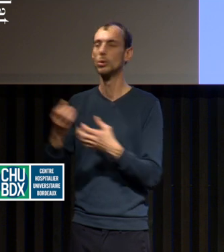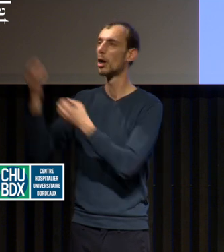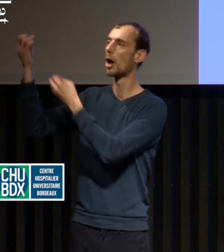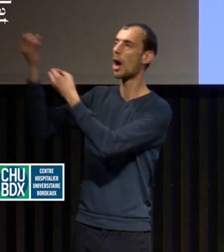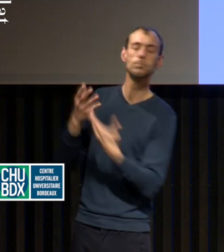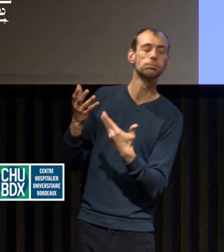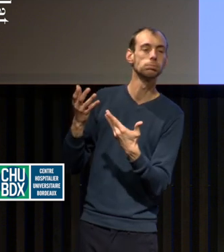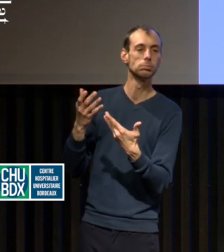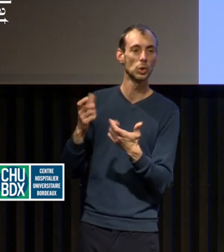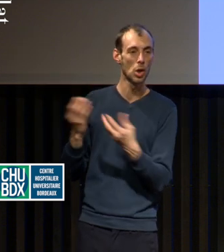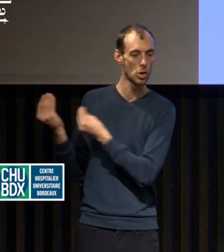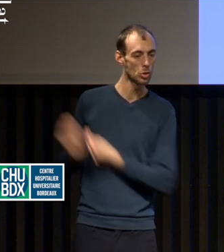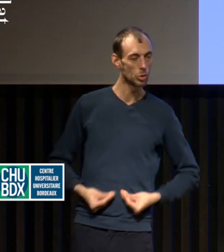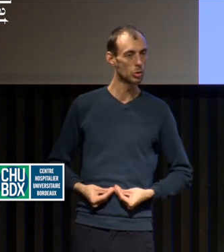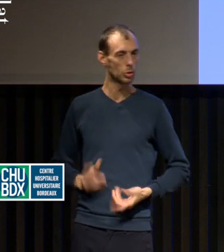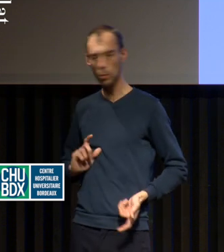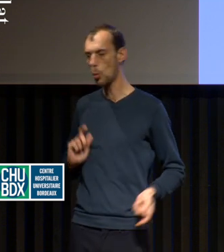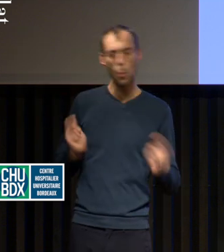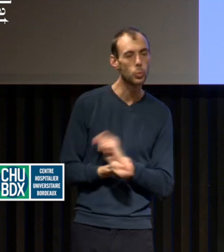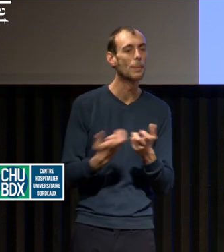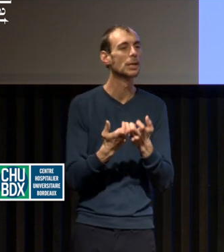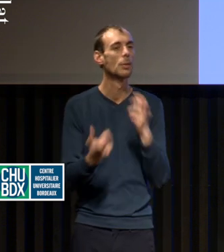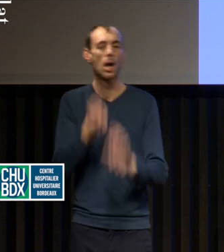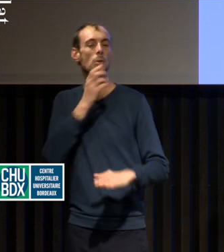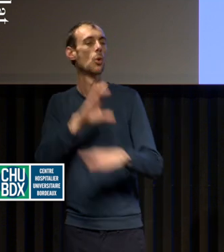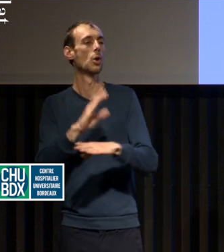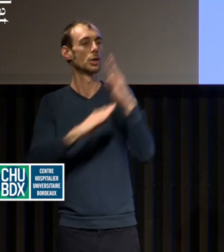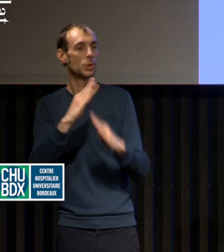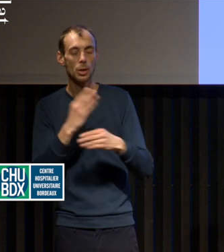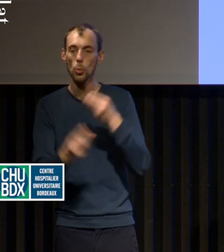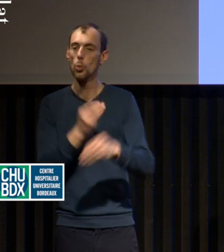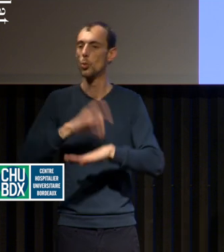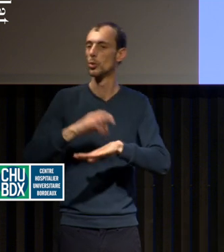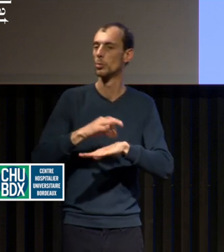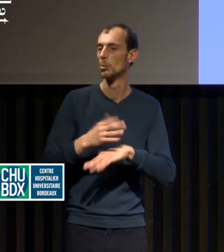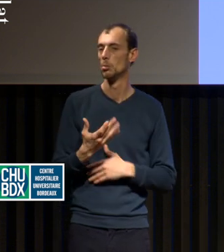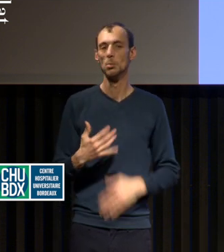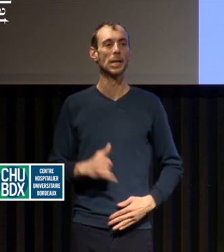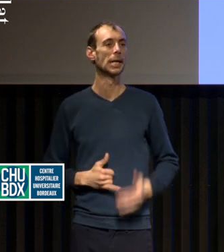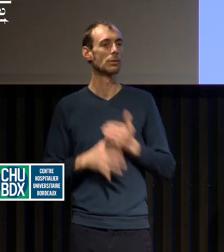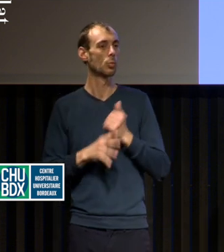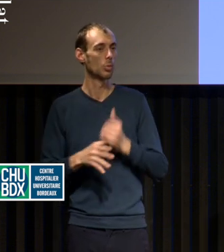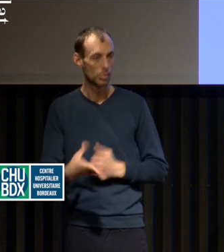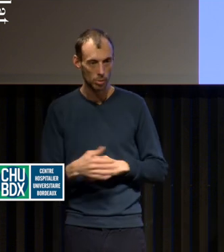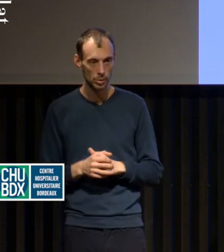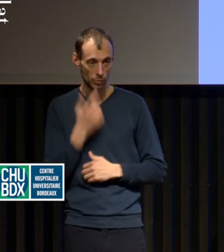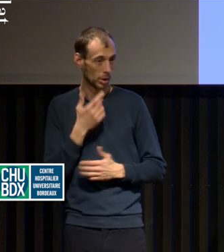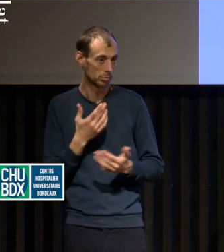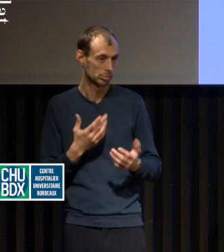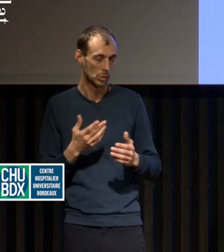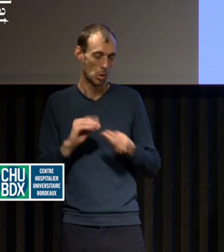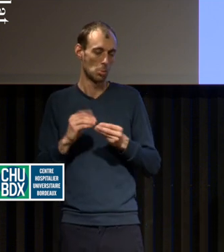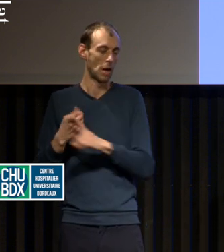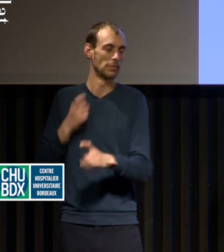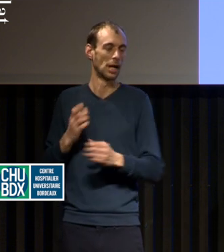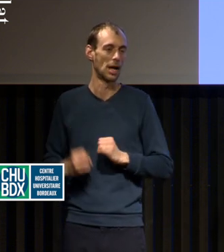cure d'antibiotiques, exemple, une gastro-entérite, donc un événement infectieux qui va tout chambouler, eh